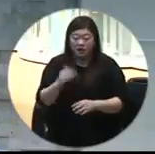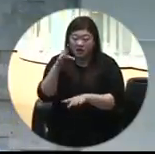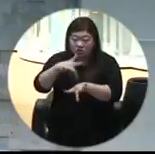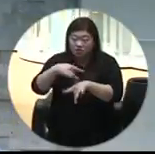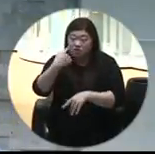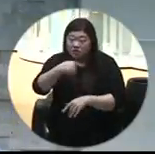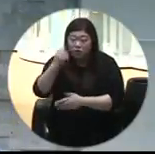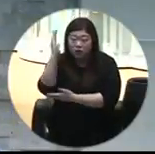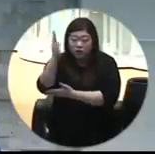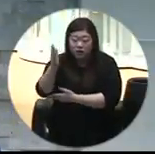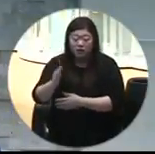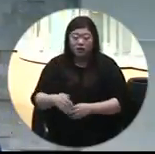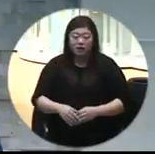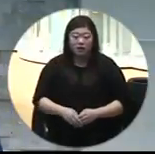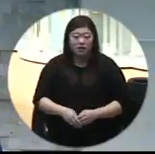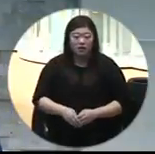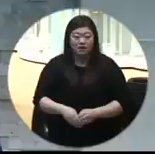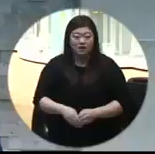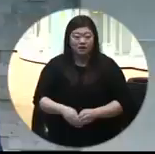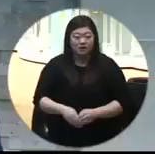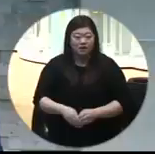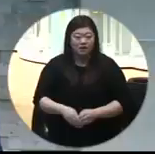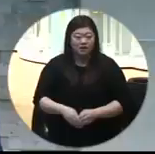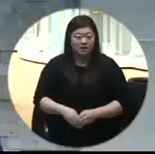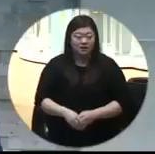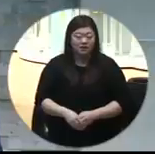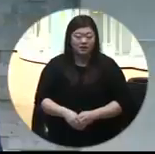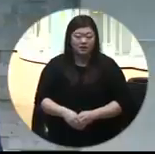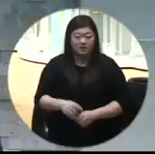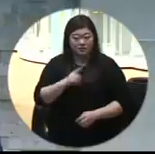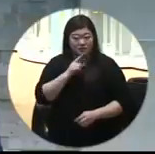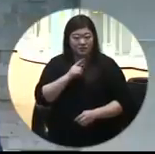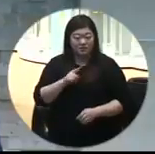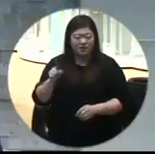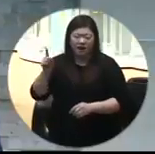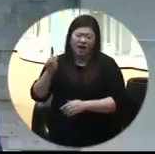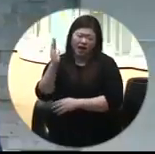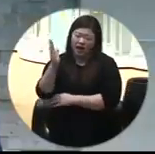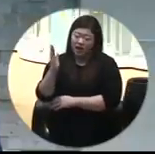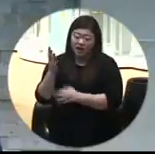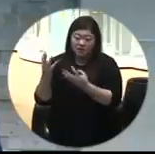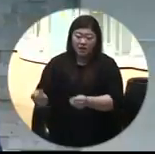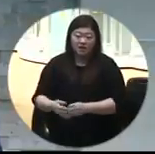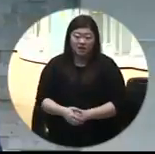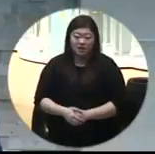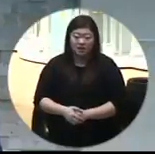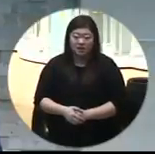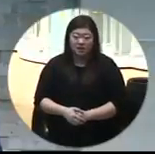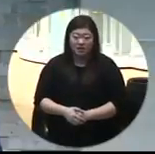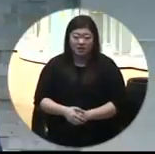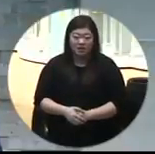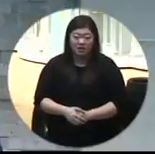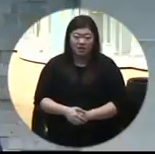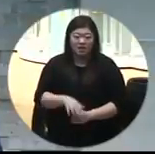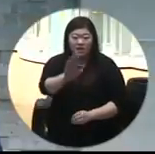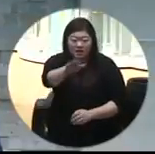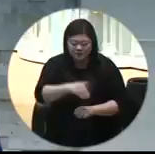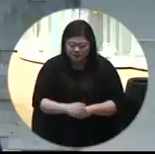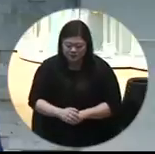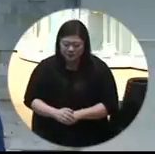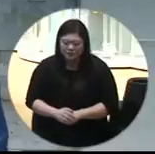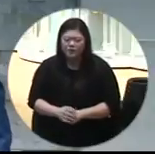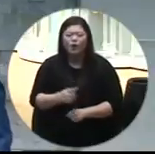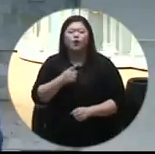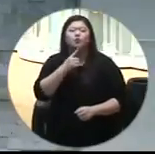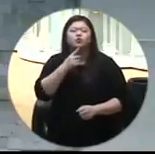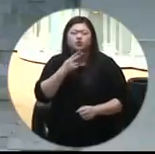그렇게 빠져 갇히게 된다. 그렇게 주장을 합니다. 자세히 보면 성경의 일부와